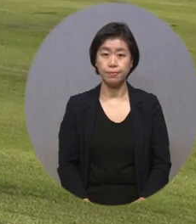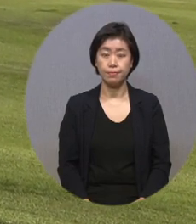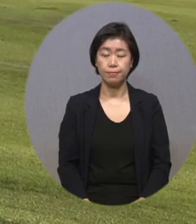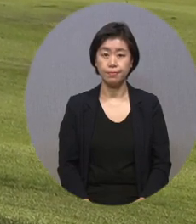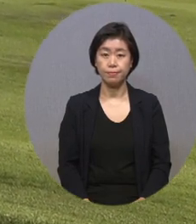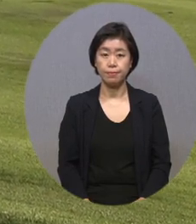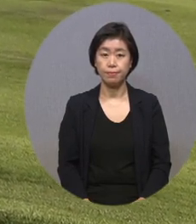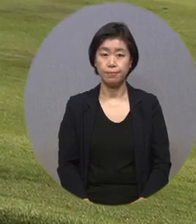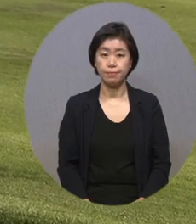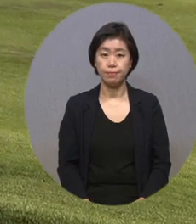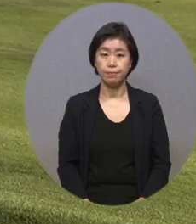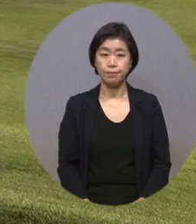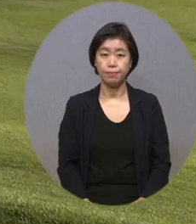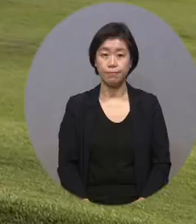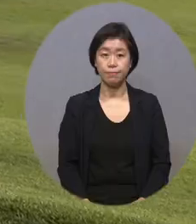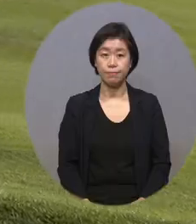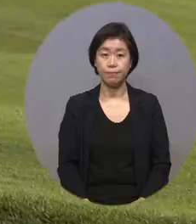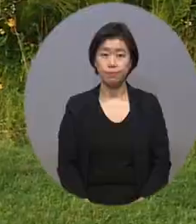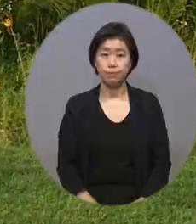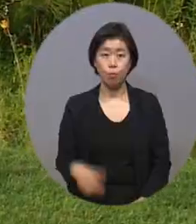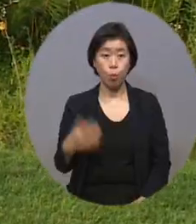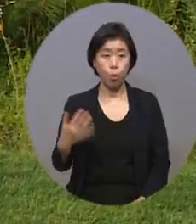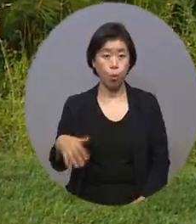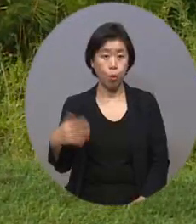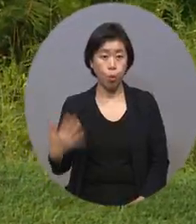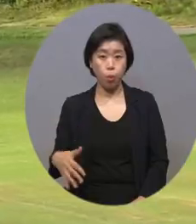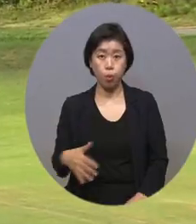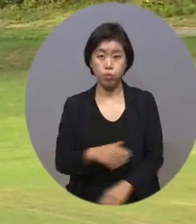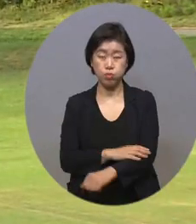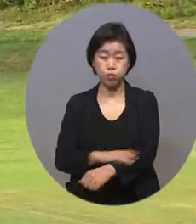와! 자!